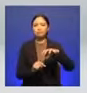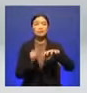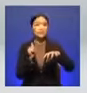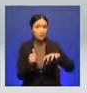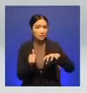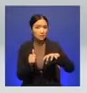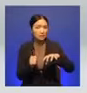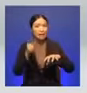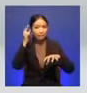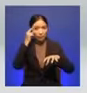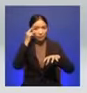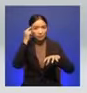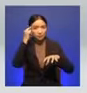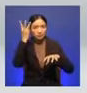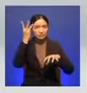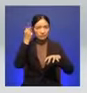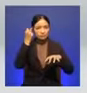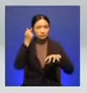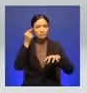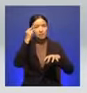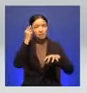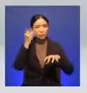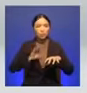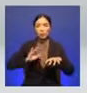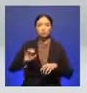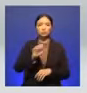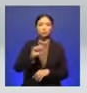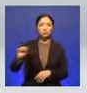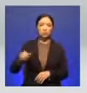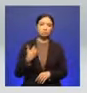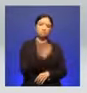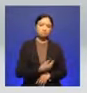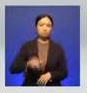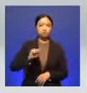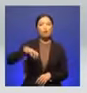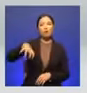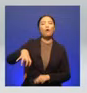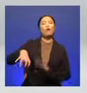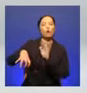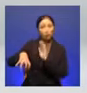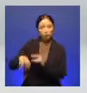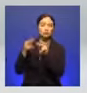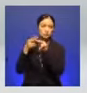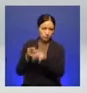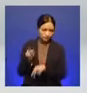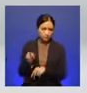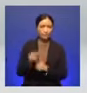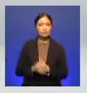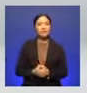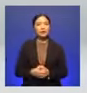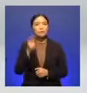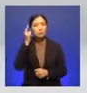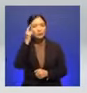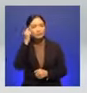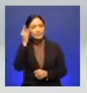ได้มาแนวคิดอันนี้เนี่ยมันเป็นแนวคิดของสสส.โดยเฉพาะเลยนะคะคือหมายความว่ามันเป็นความ